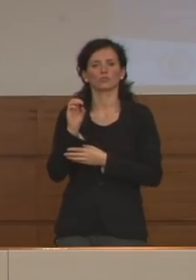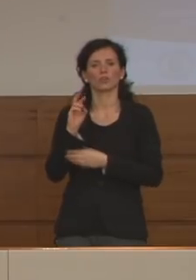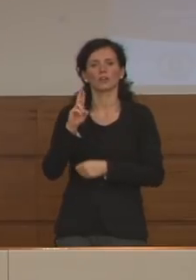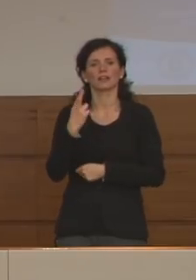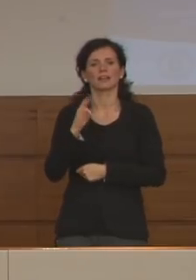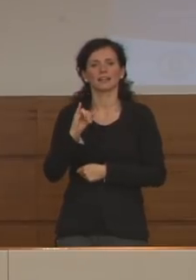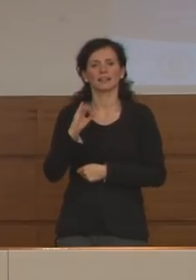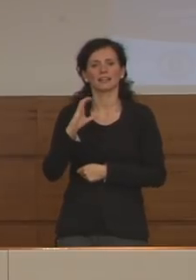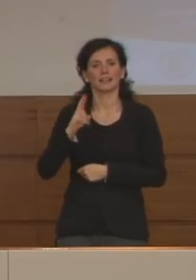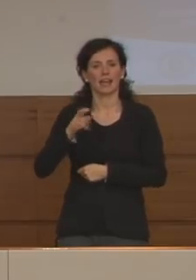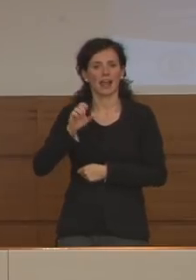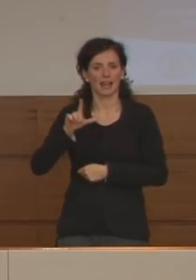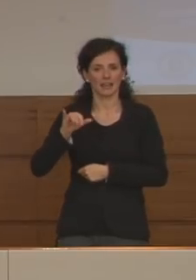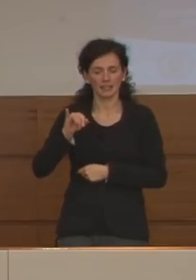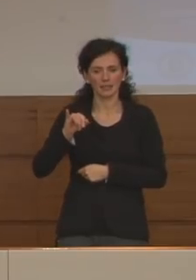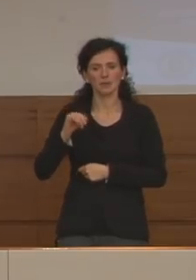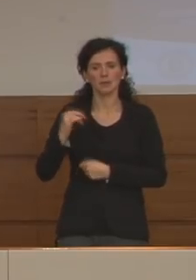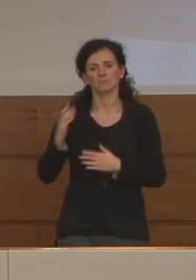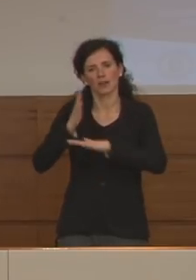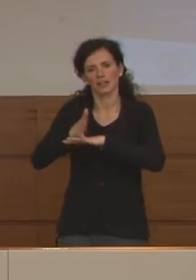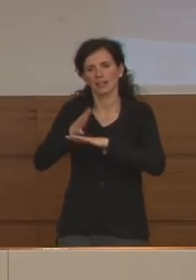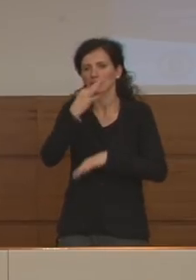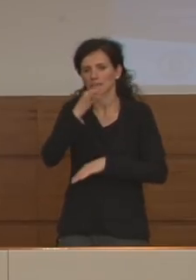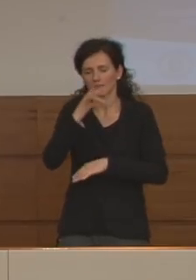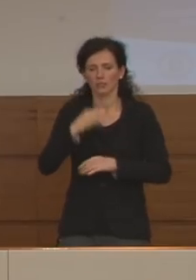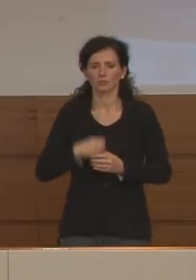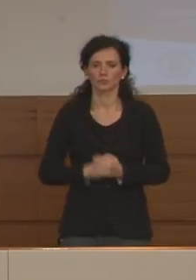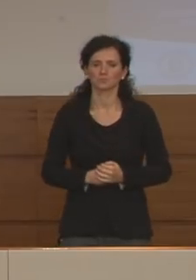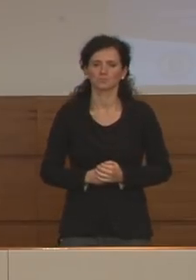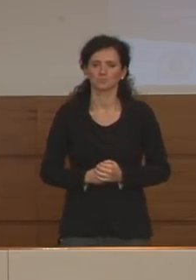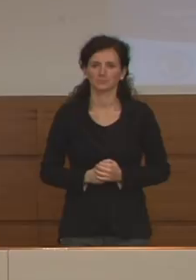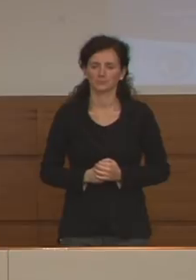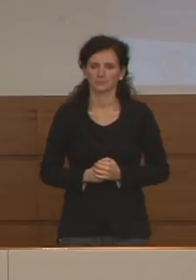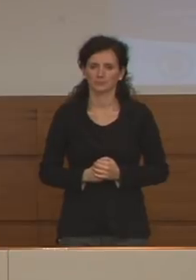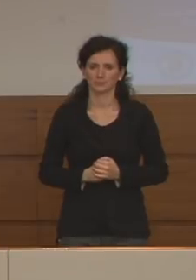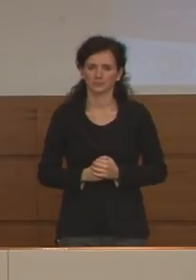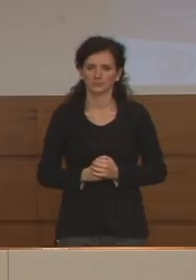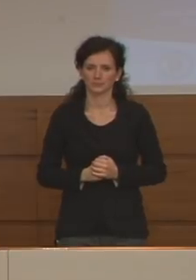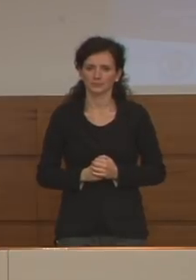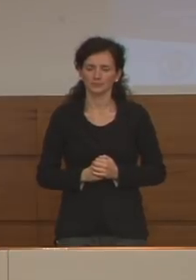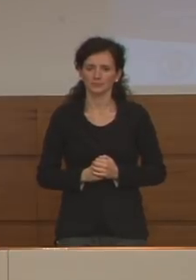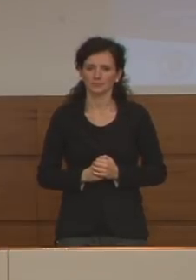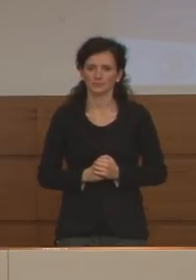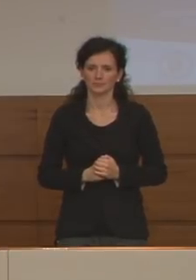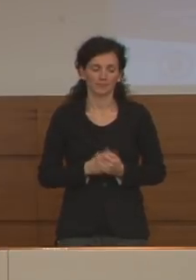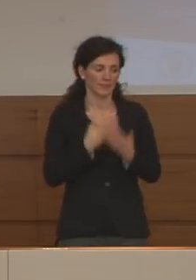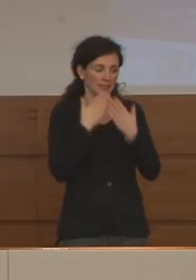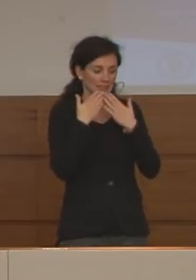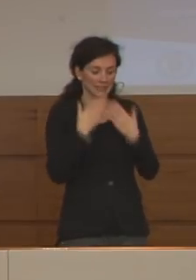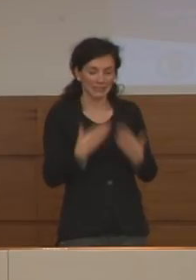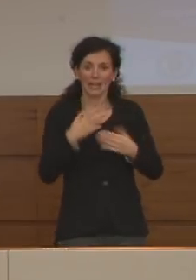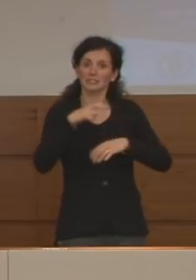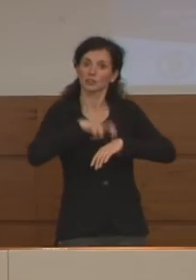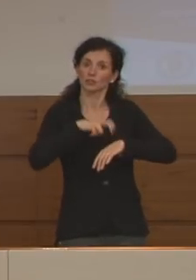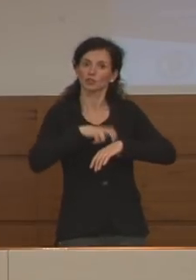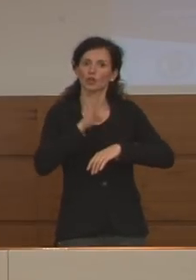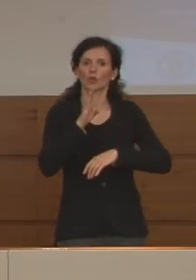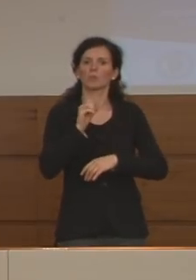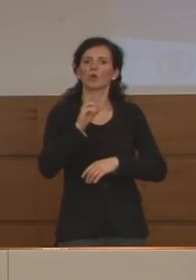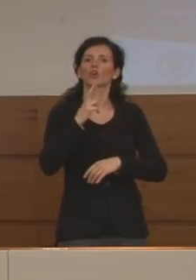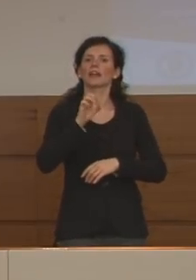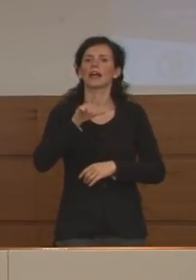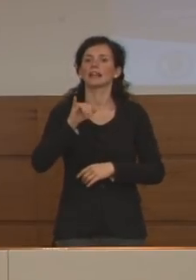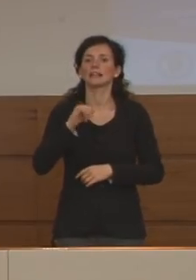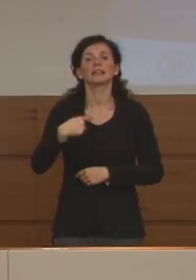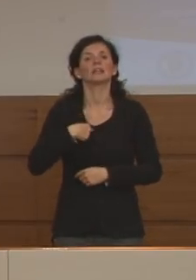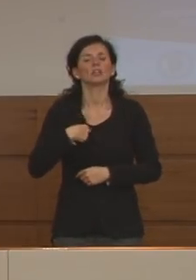richeldi per il suo intervento grazie editor borrelli io sono un clinico